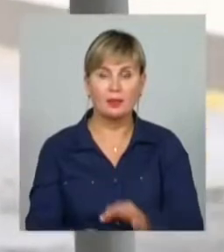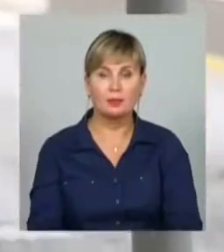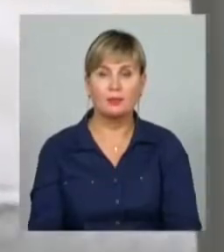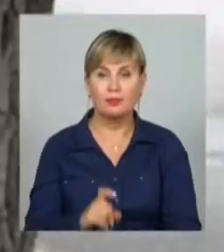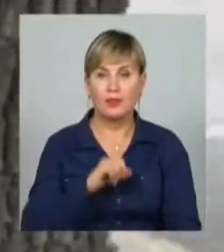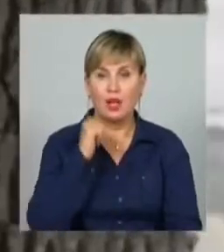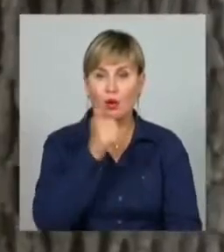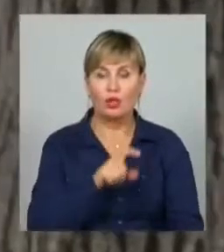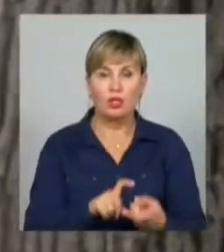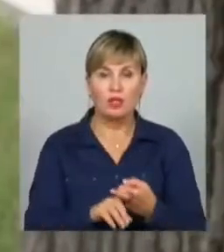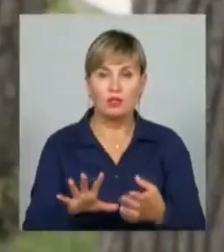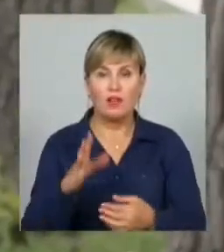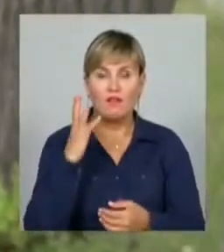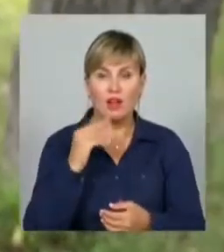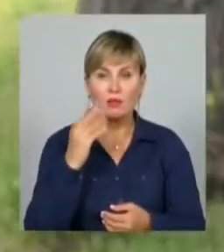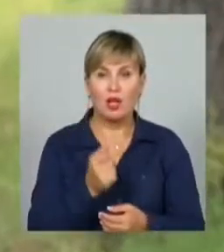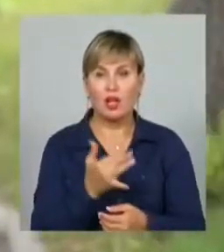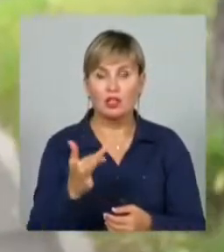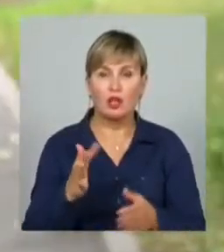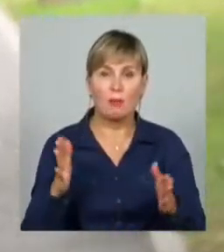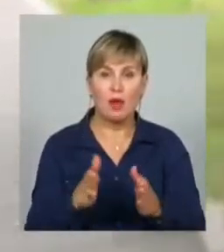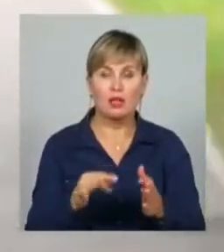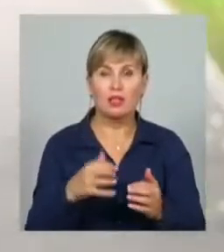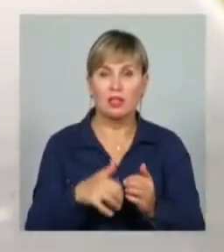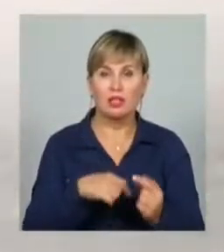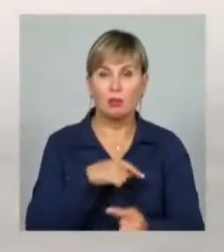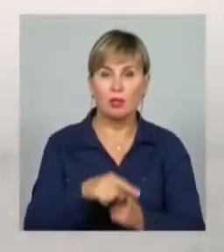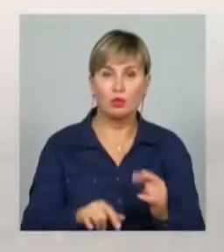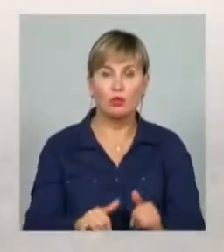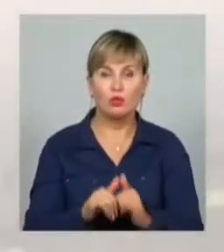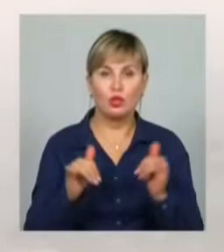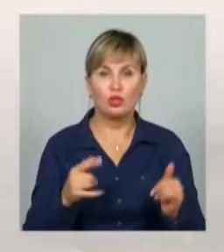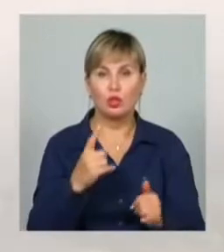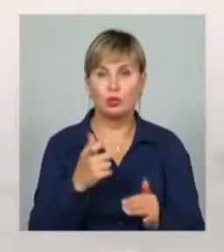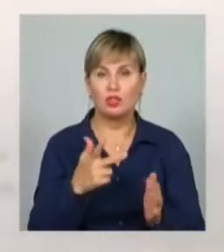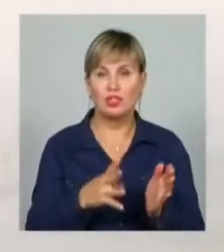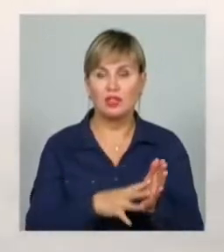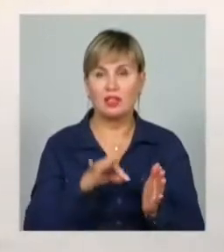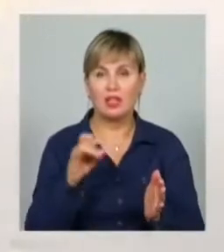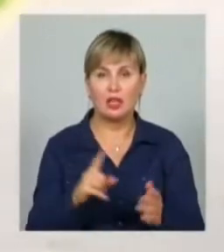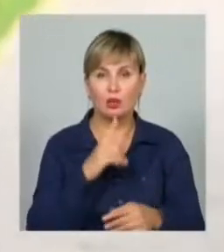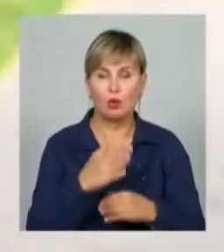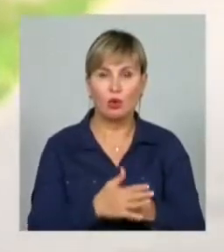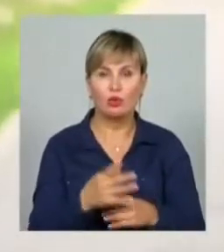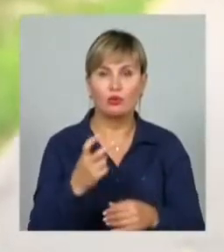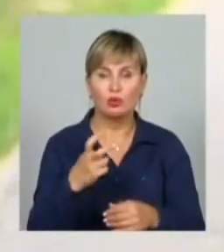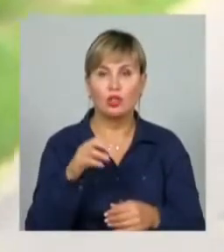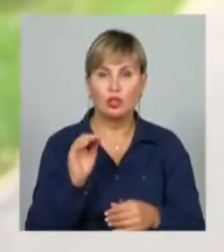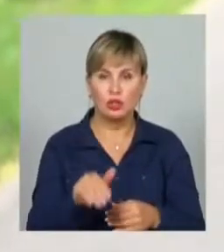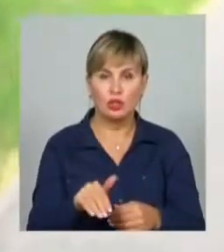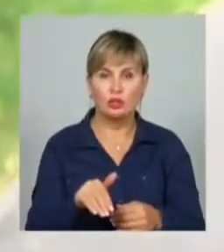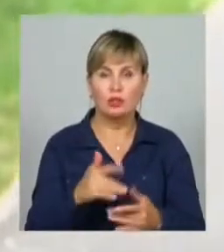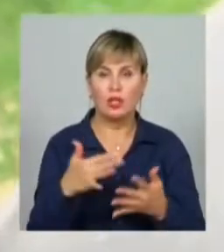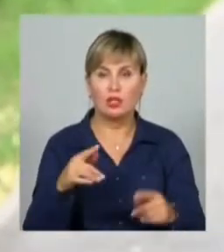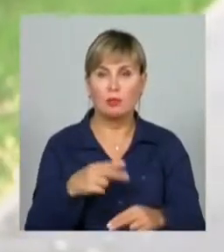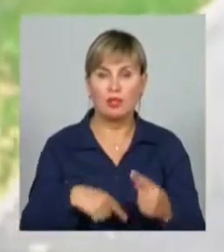годы независимости в Алматы количество малых и средних предприятий увеличилось 139 раз. Это около 200 тысяч объектов